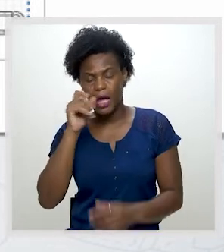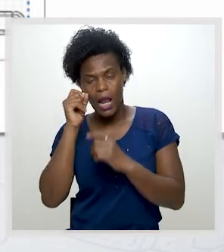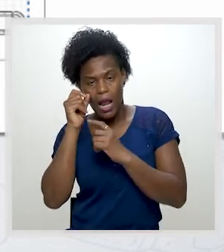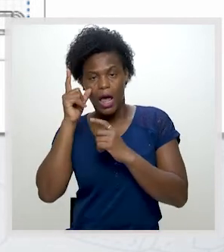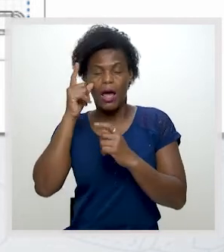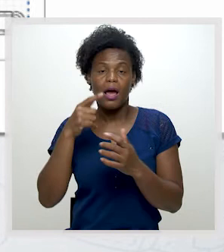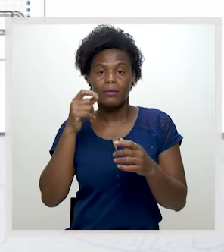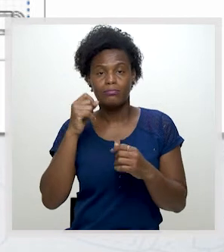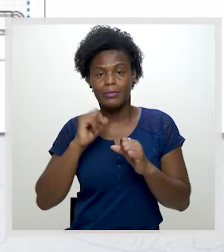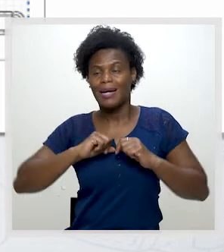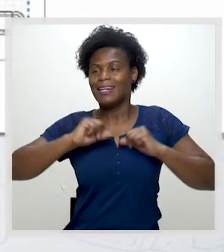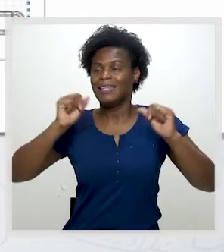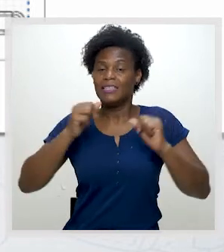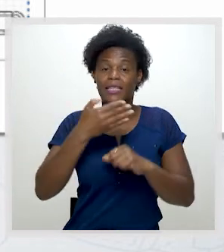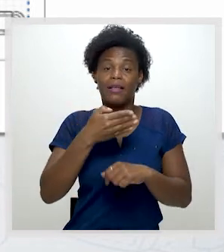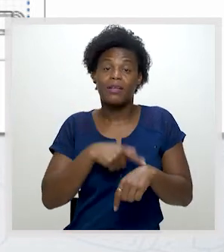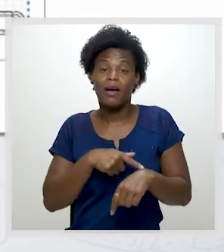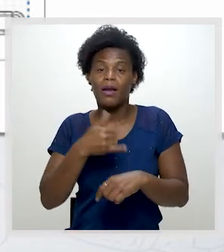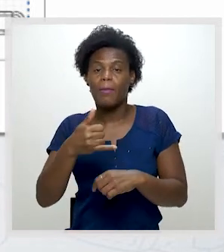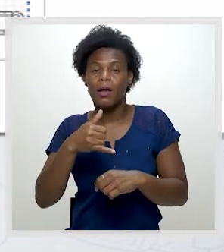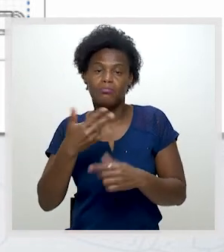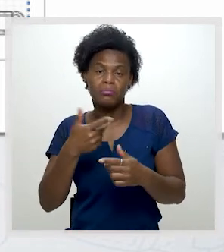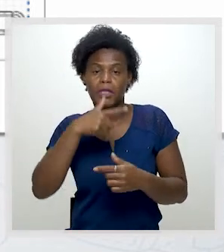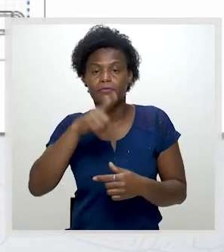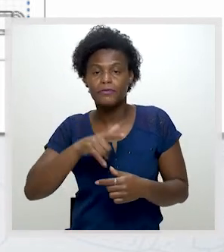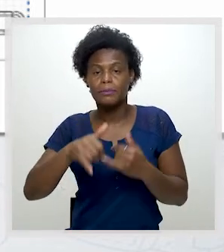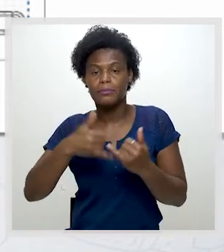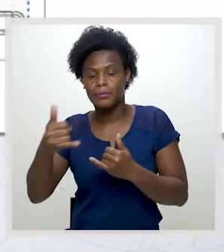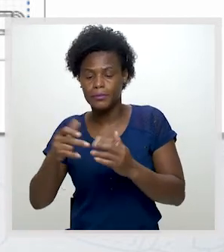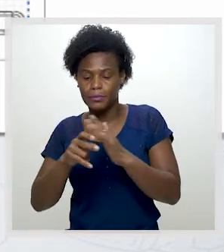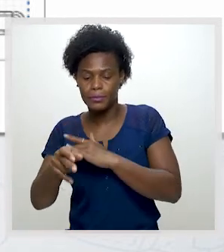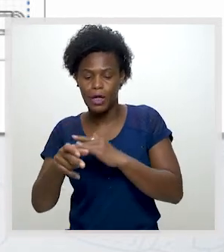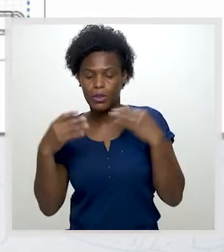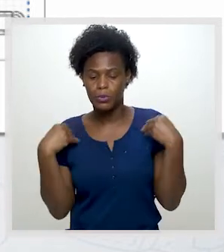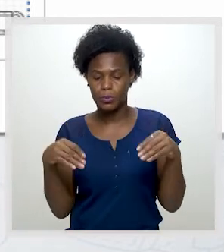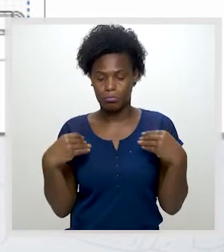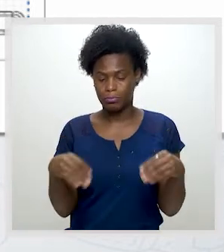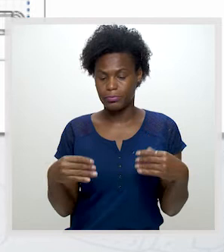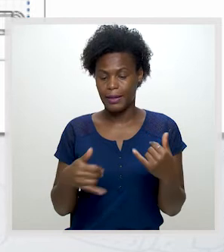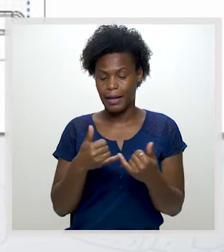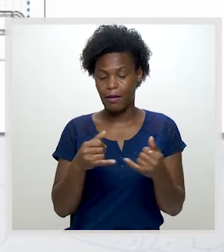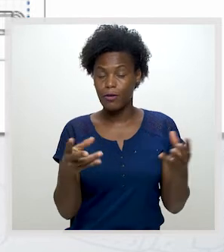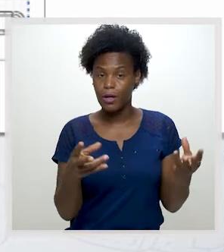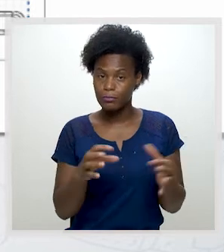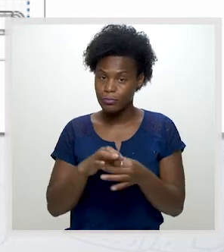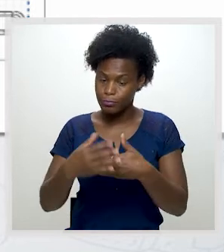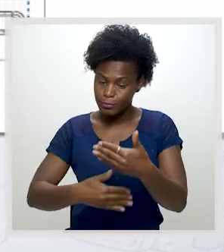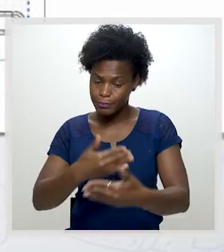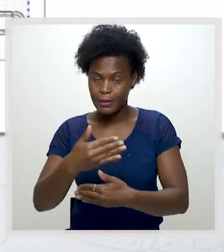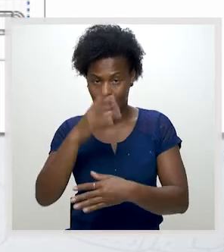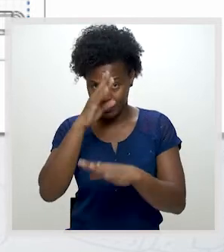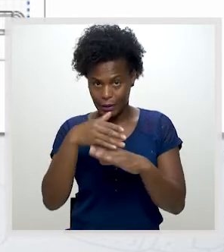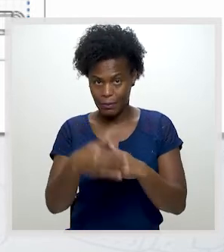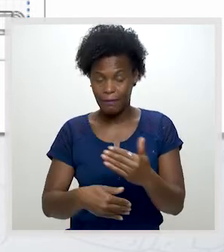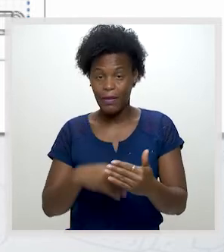son petit déjeuner et il est allé au gym. Une succession d'actions. Troisième valeur du